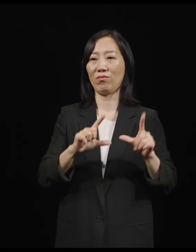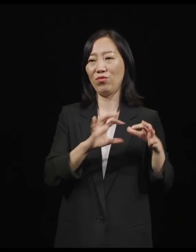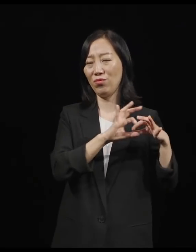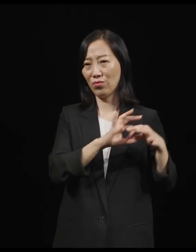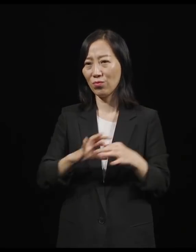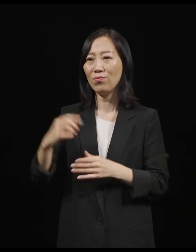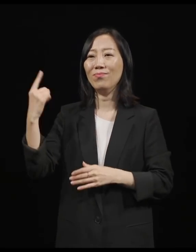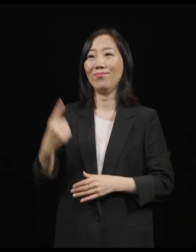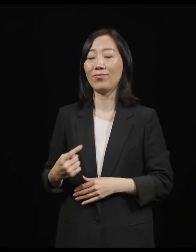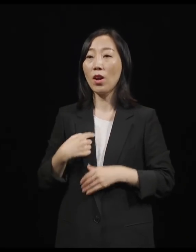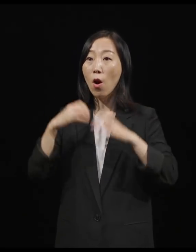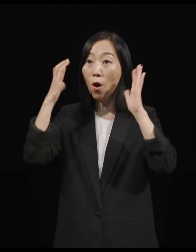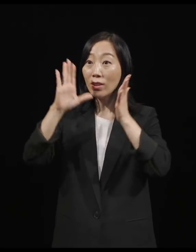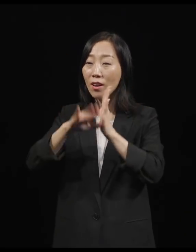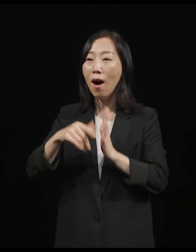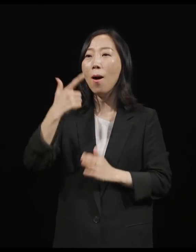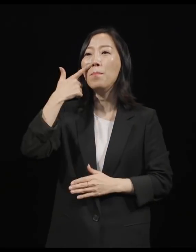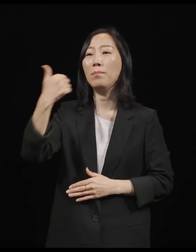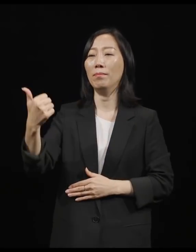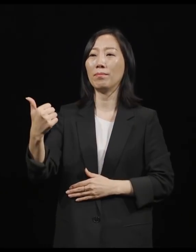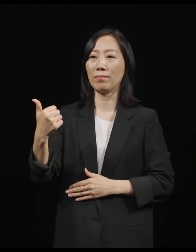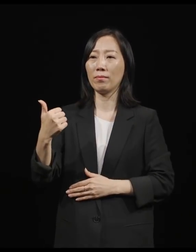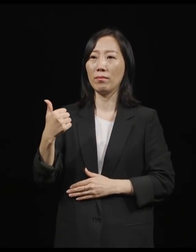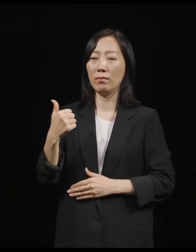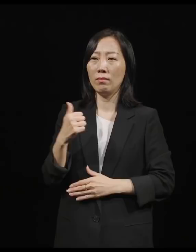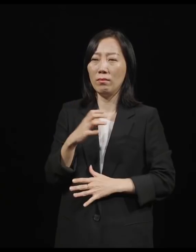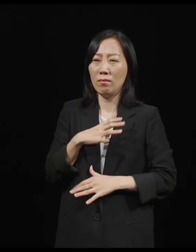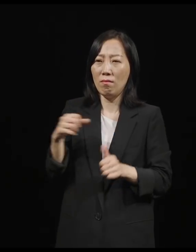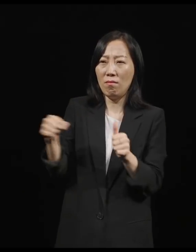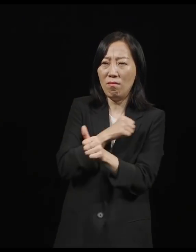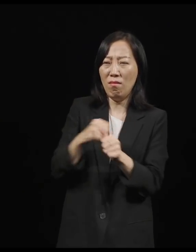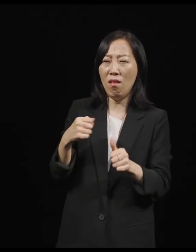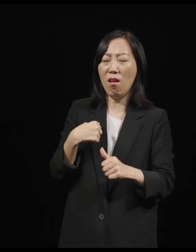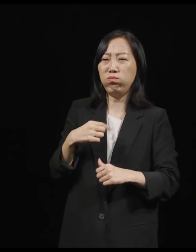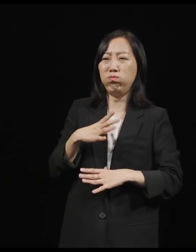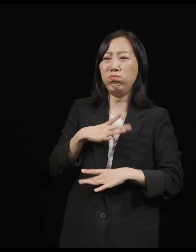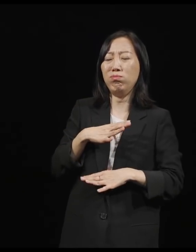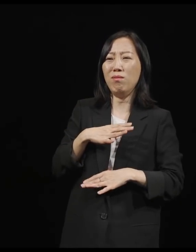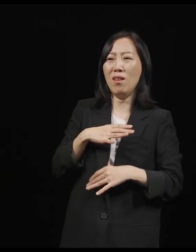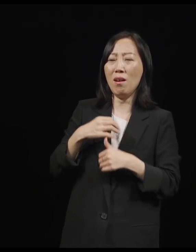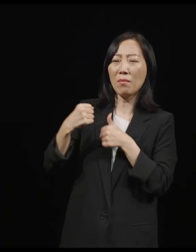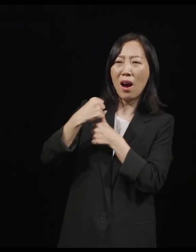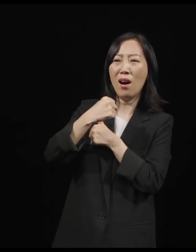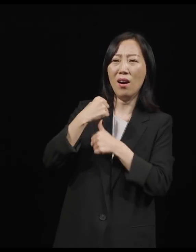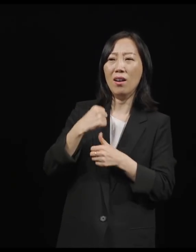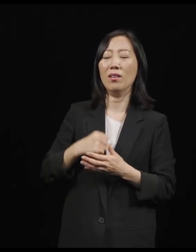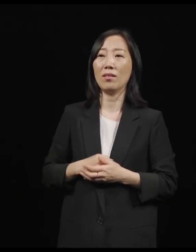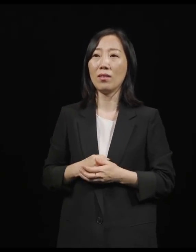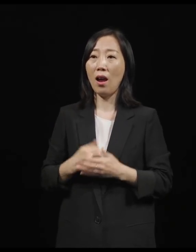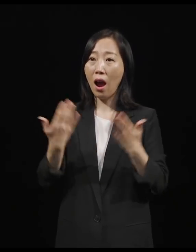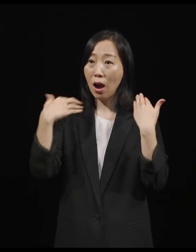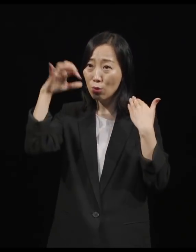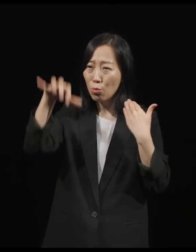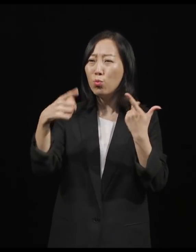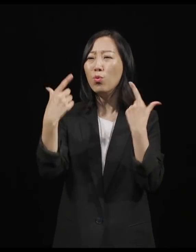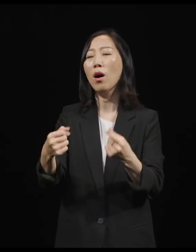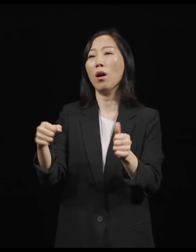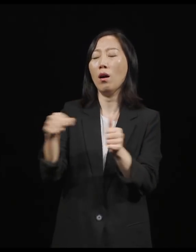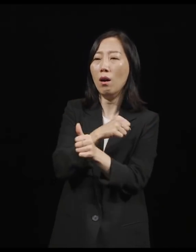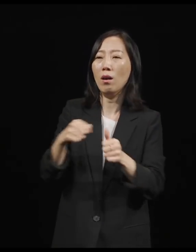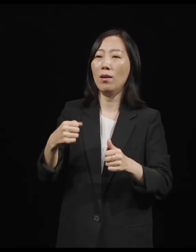어릴 적 아버지의 폭력 속에서 자라다 보니까 폭력에 겁이 많았어요. 학교에서도 맞고